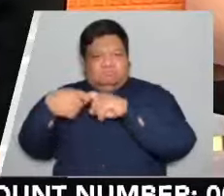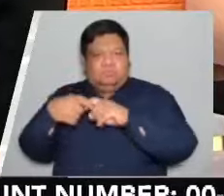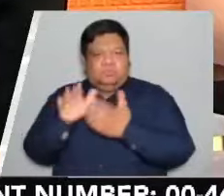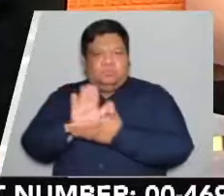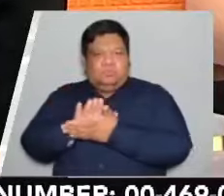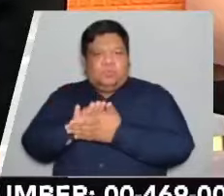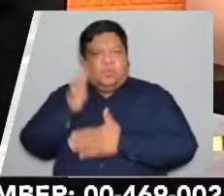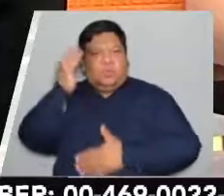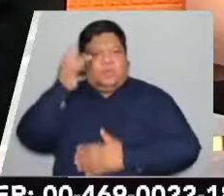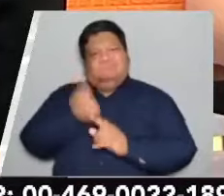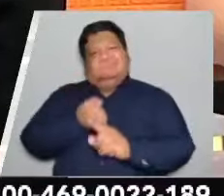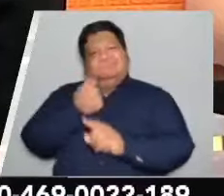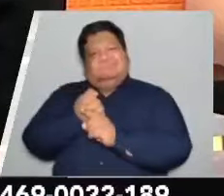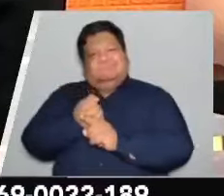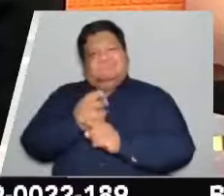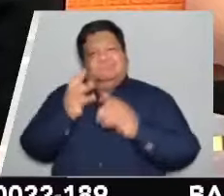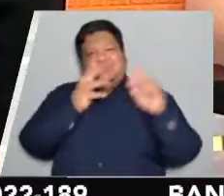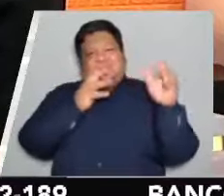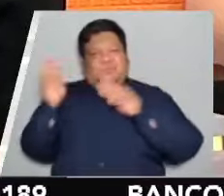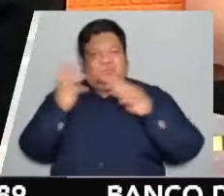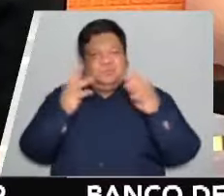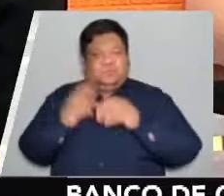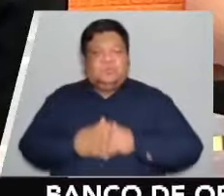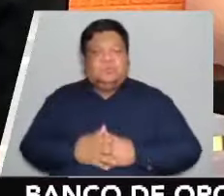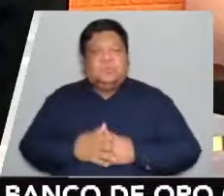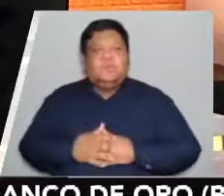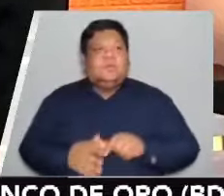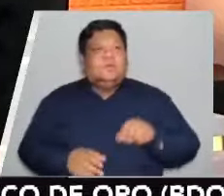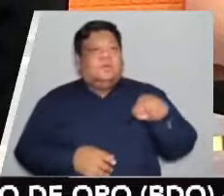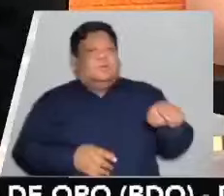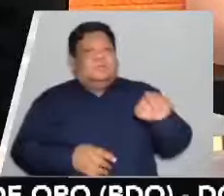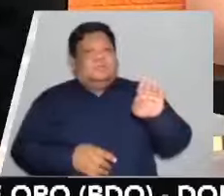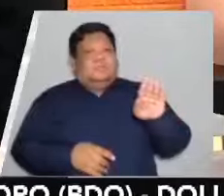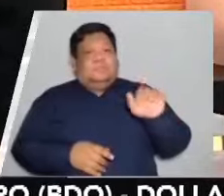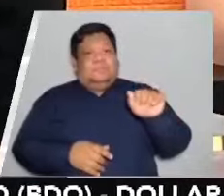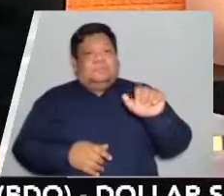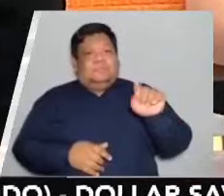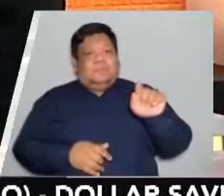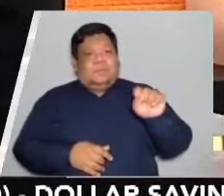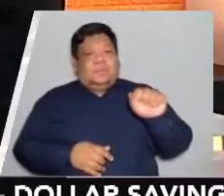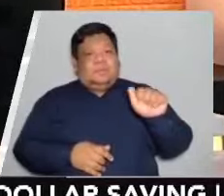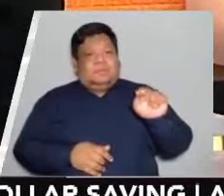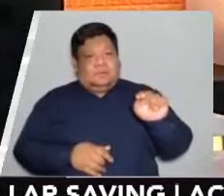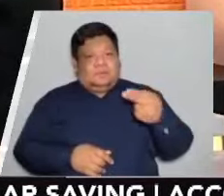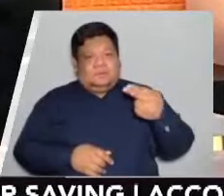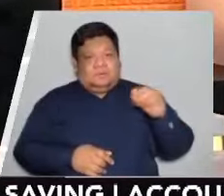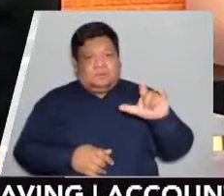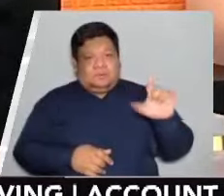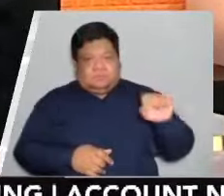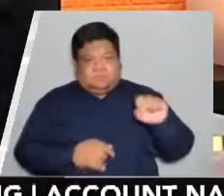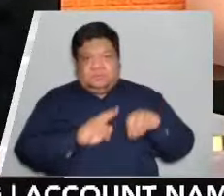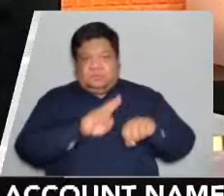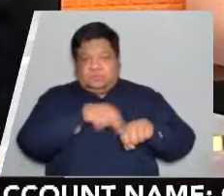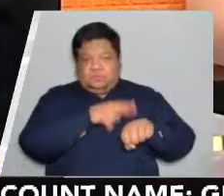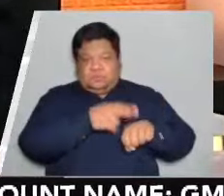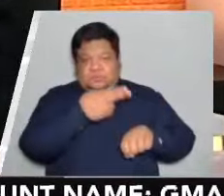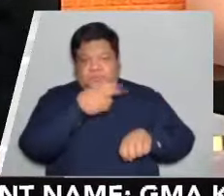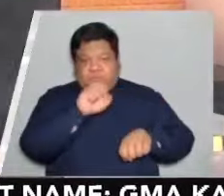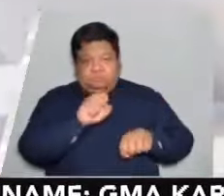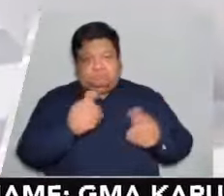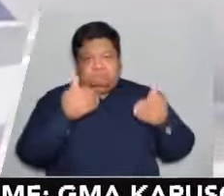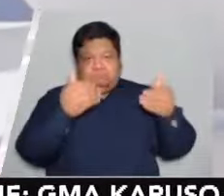Batasan Hills National High School naman tuloy ang balik eskwela ngayong araw at para sa sitwasyon doon may unang balita si